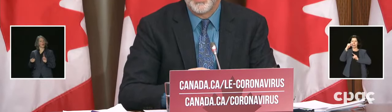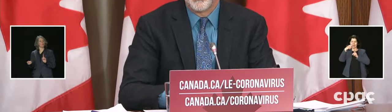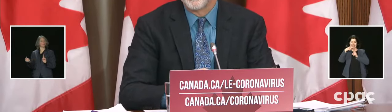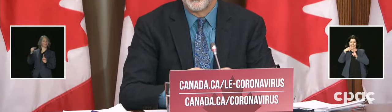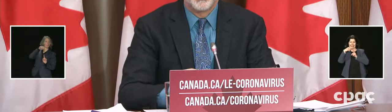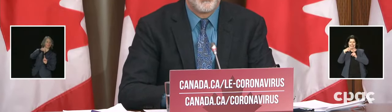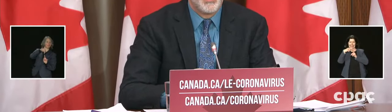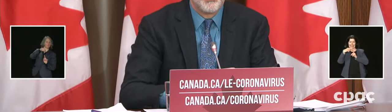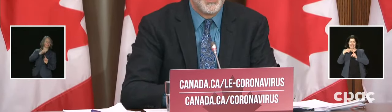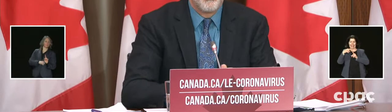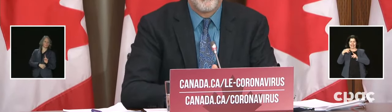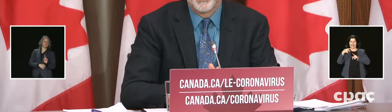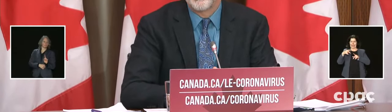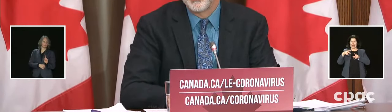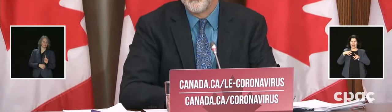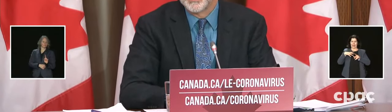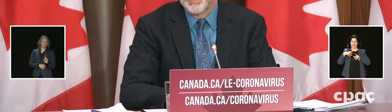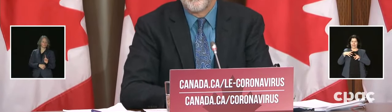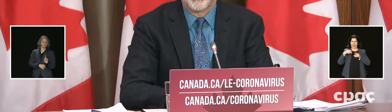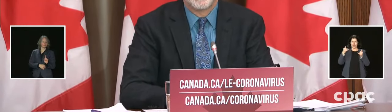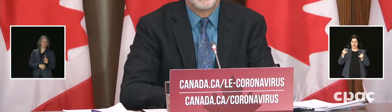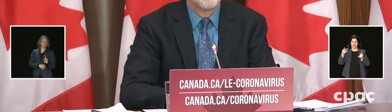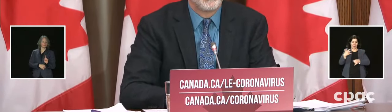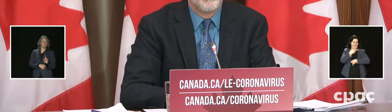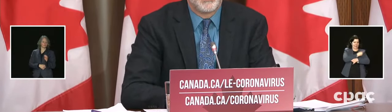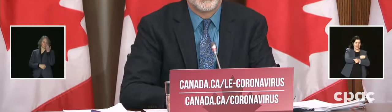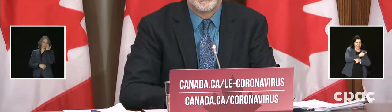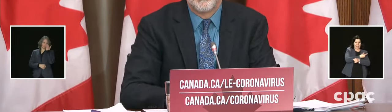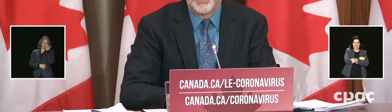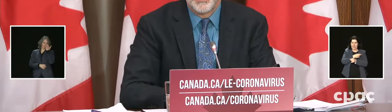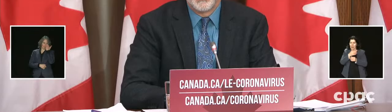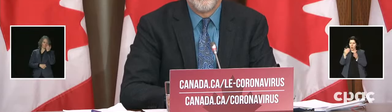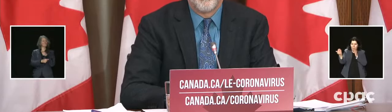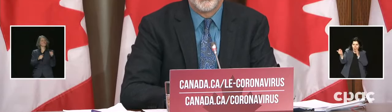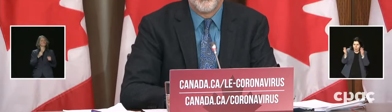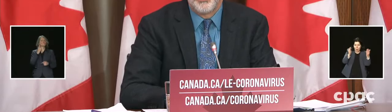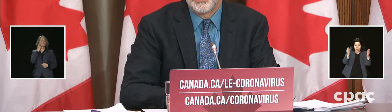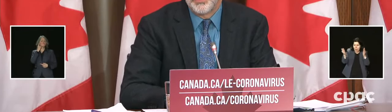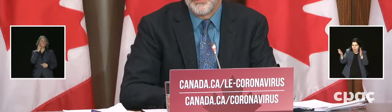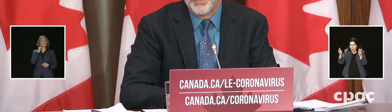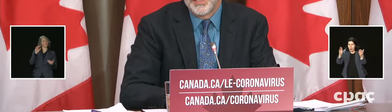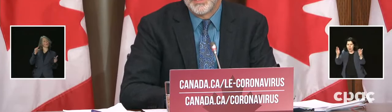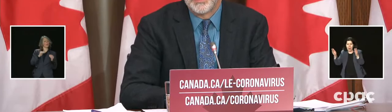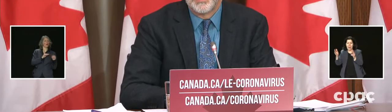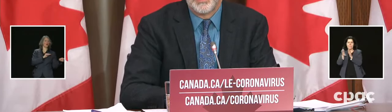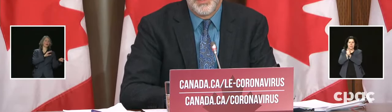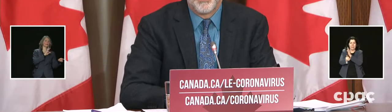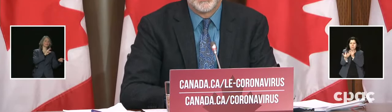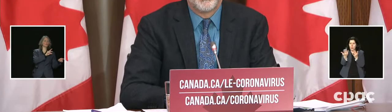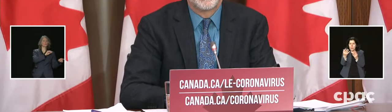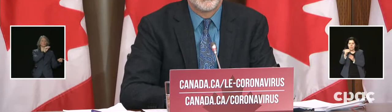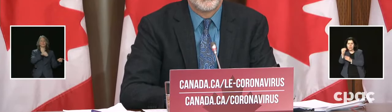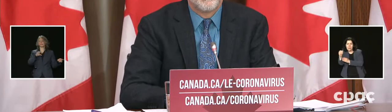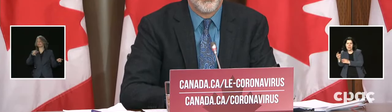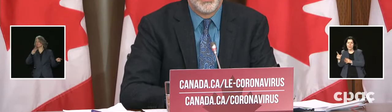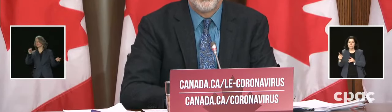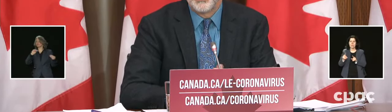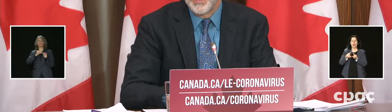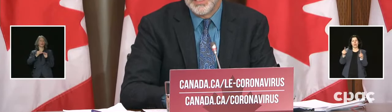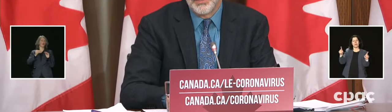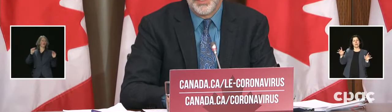gens ont tendance un petit peu à comparer tous les vaccins et à regarder les taux d'efficacité, mais il faut mettre un peu les taux d'efficacité en